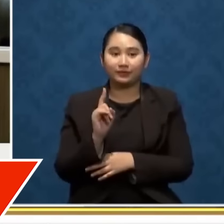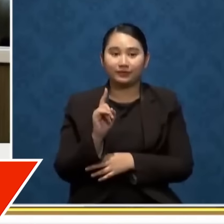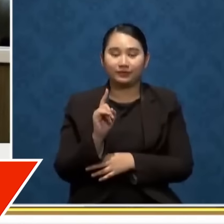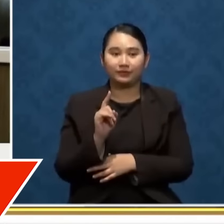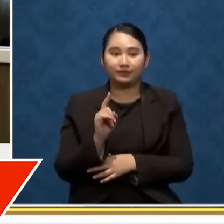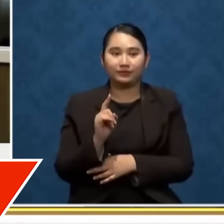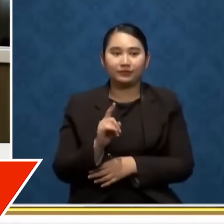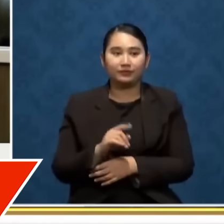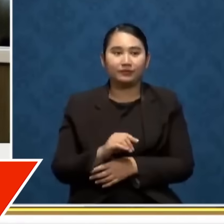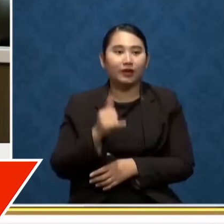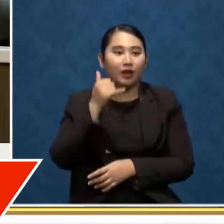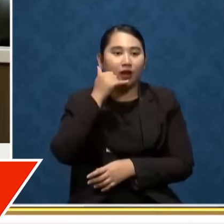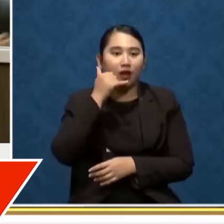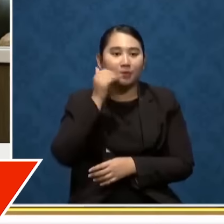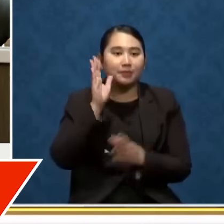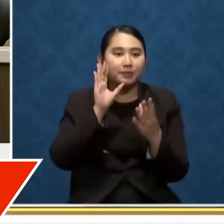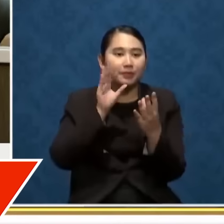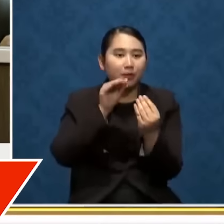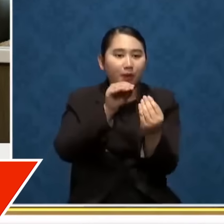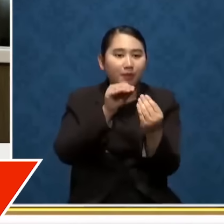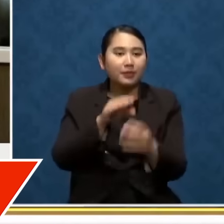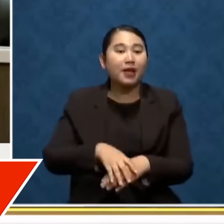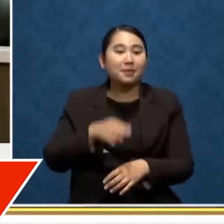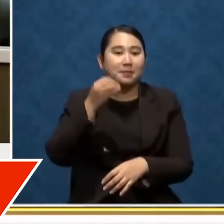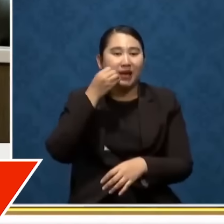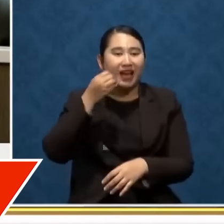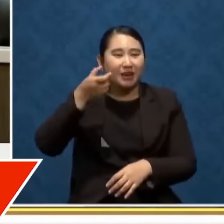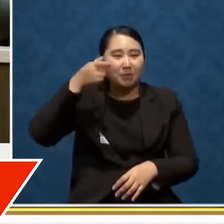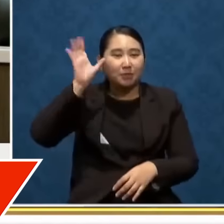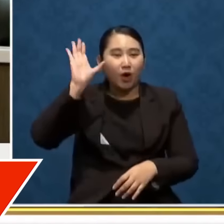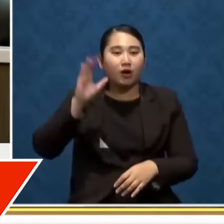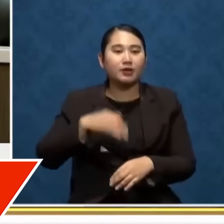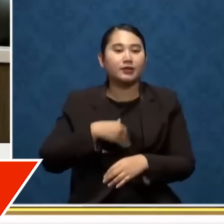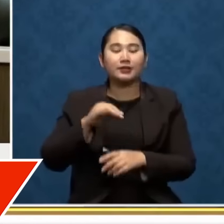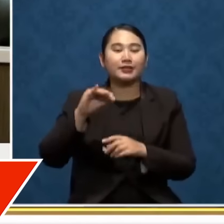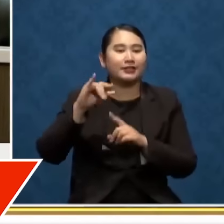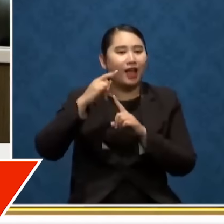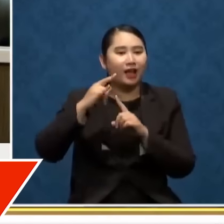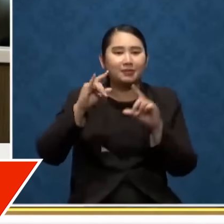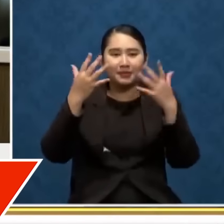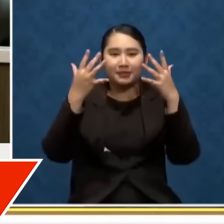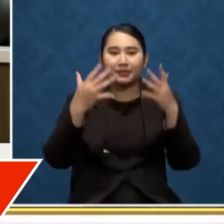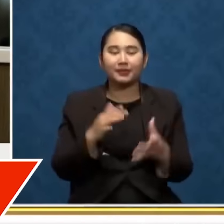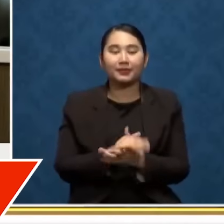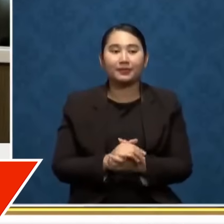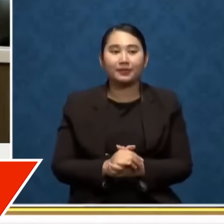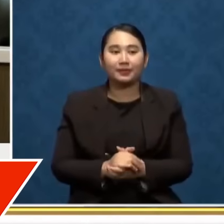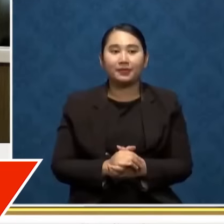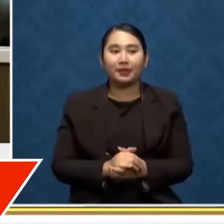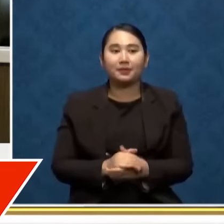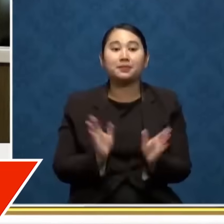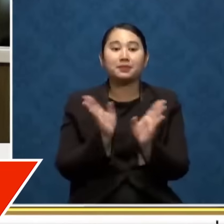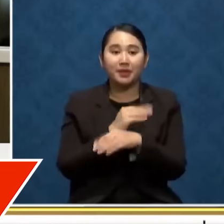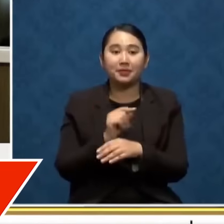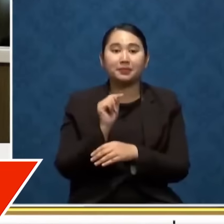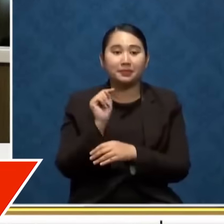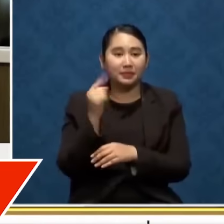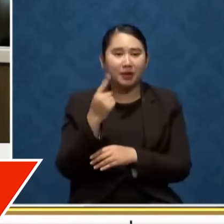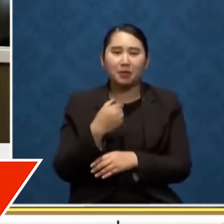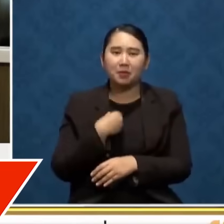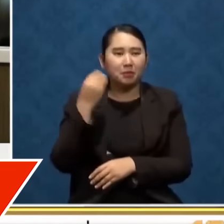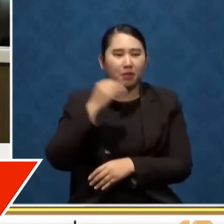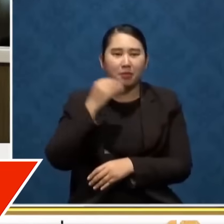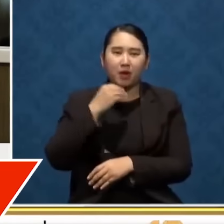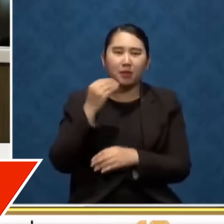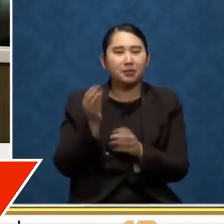ายับรับโทรศัพท์ครับถ้าไปชายขอบหน่อย no service ครับหรือไม่มีสัญญาณนะครับท่านเปลี่ยนการจ้างสัญญาจ้างหลายรอบมากเ